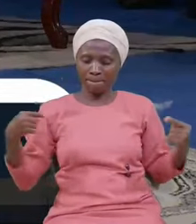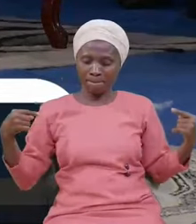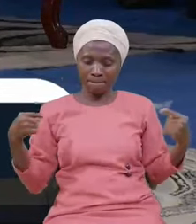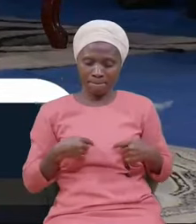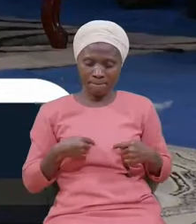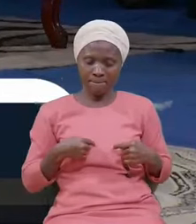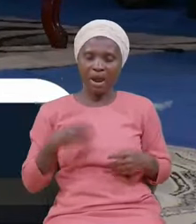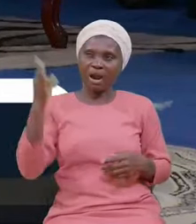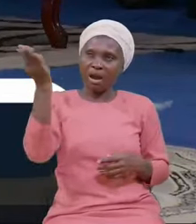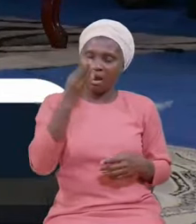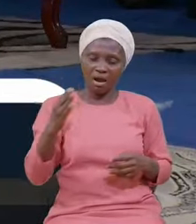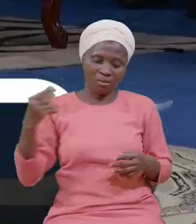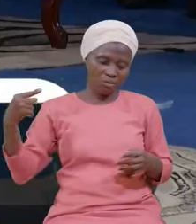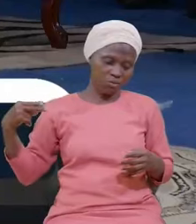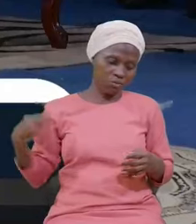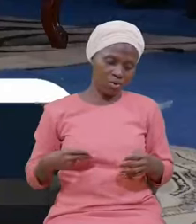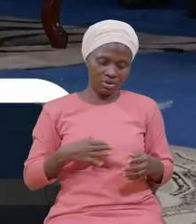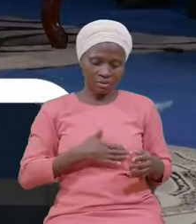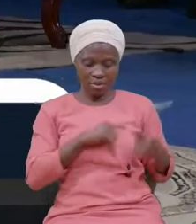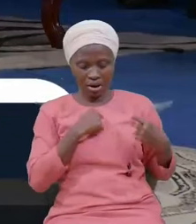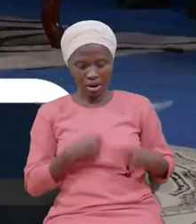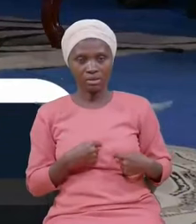Ils l'ont cloué à la croix.